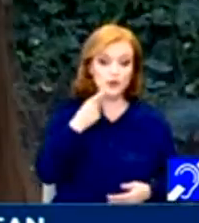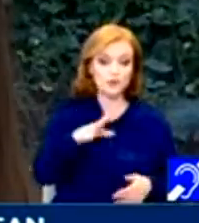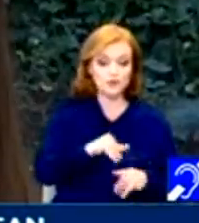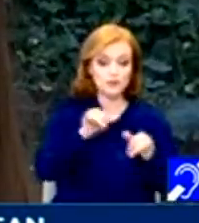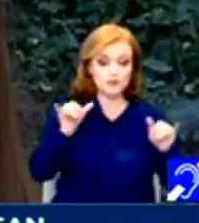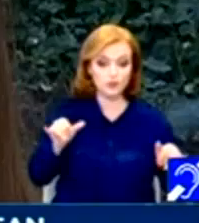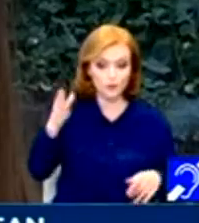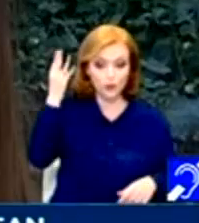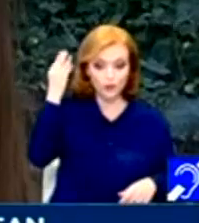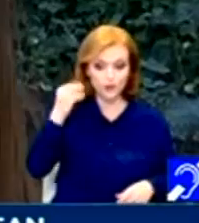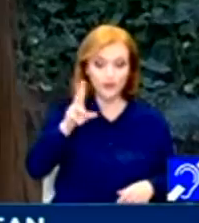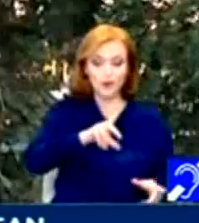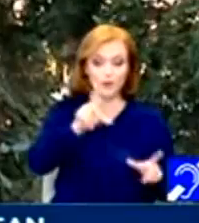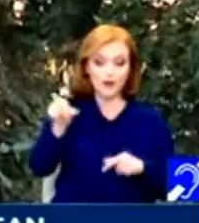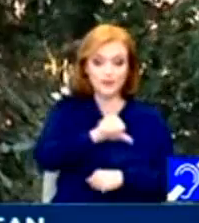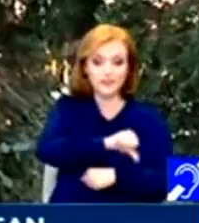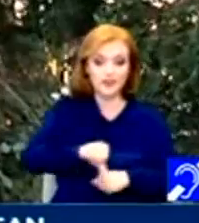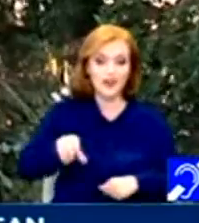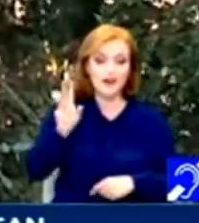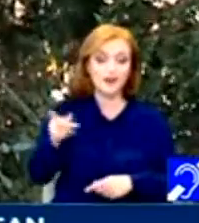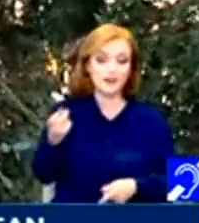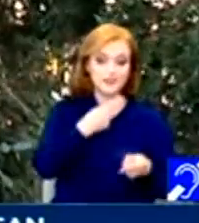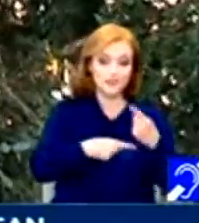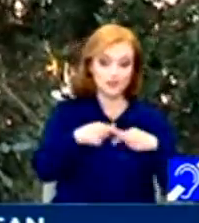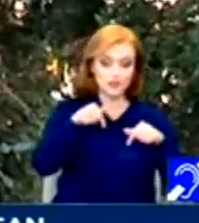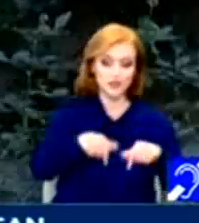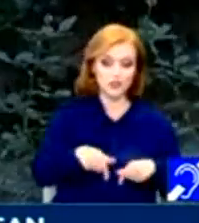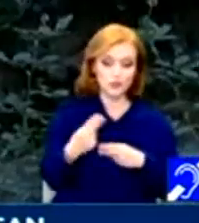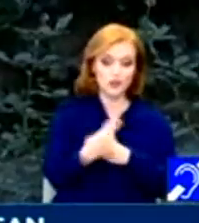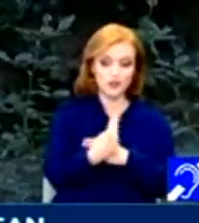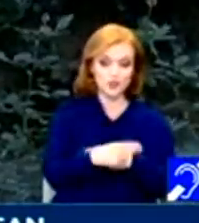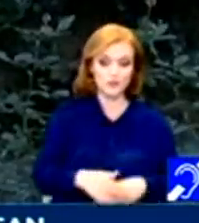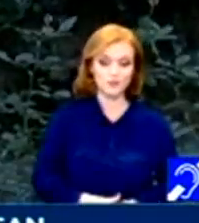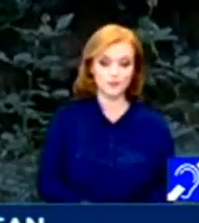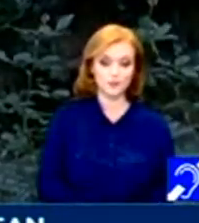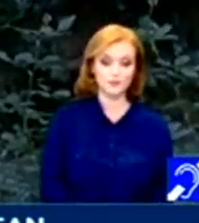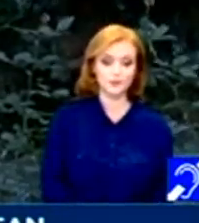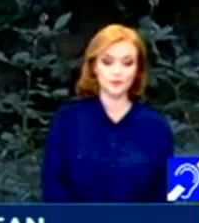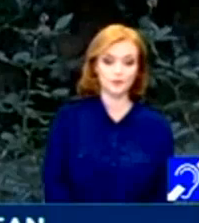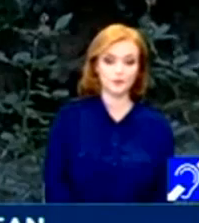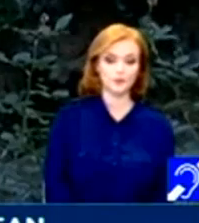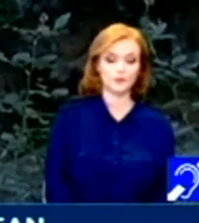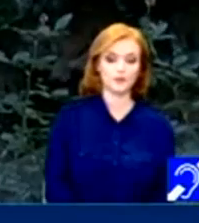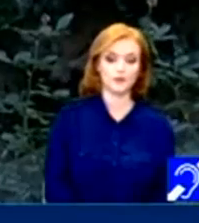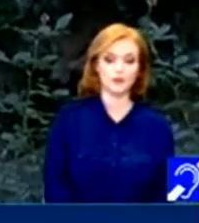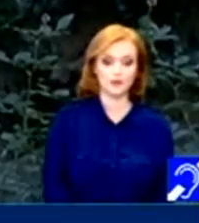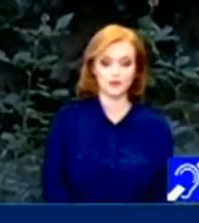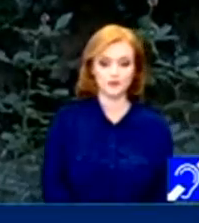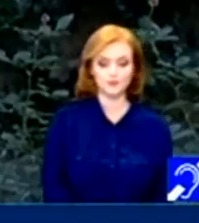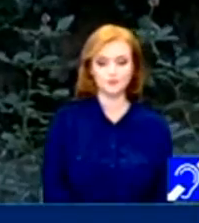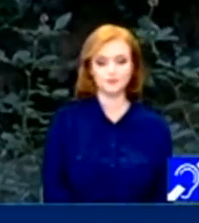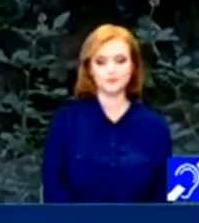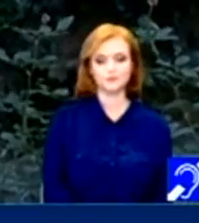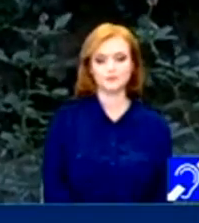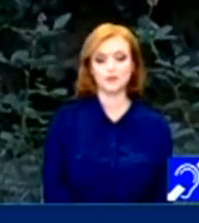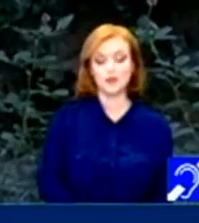de basarabenii plecați în străinătate, care se întorc în țară pentru tratamente. Și grație promovării acestei idei